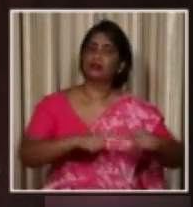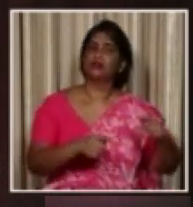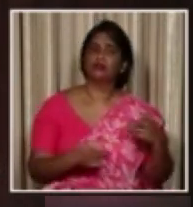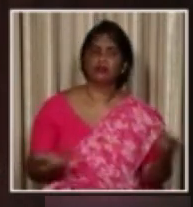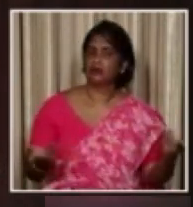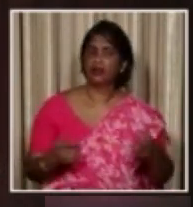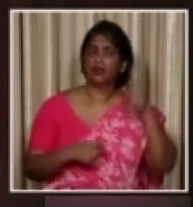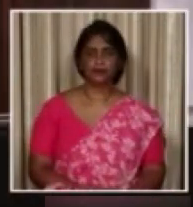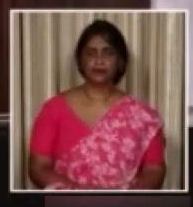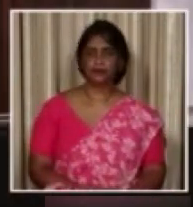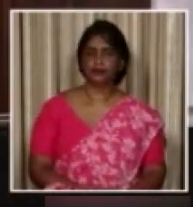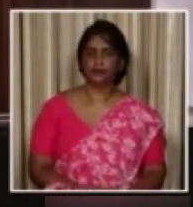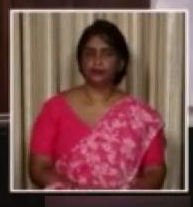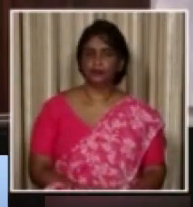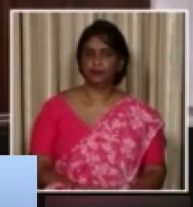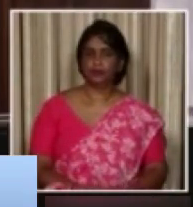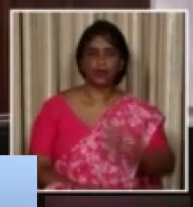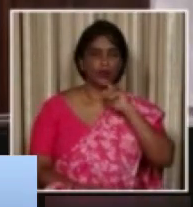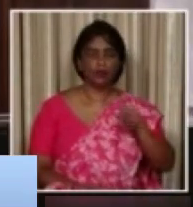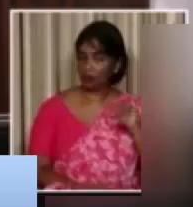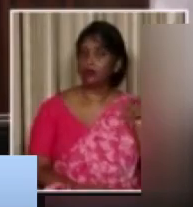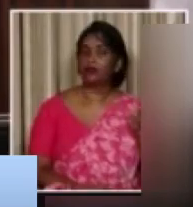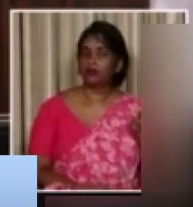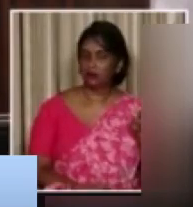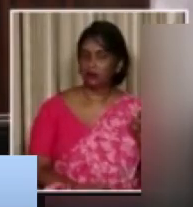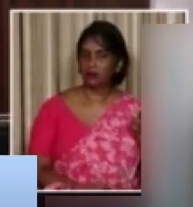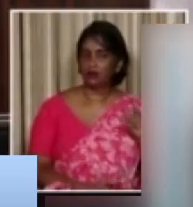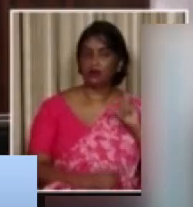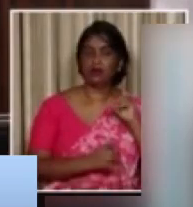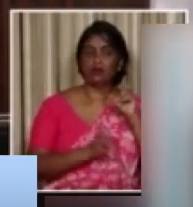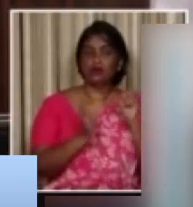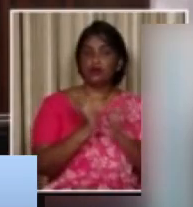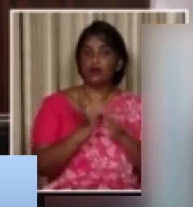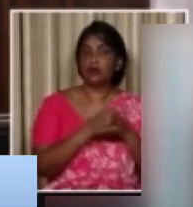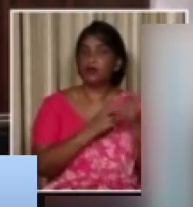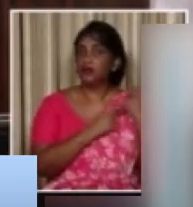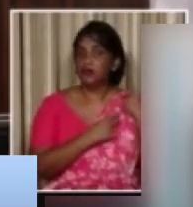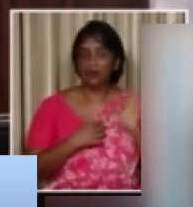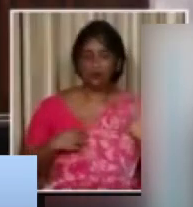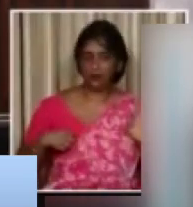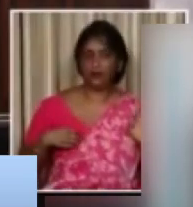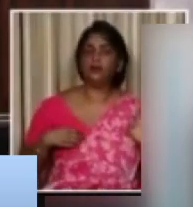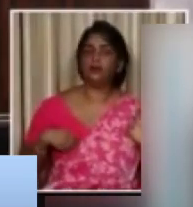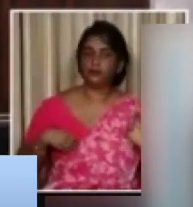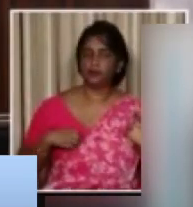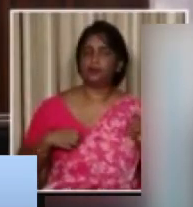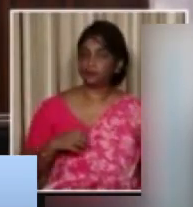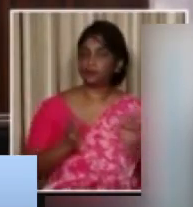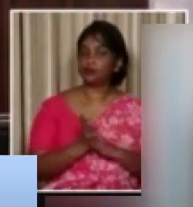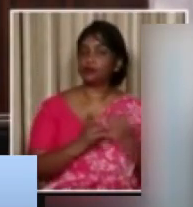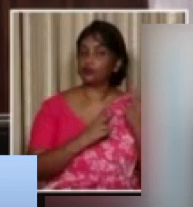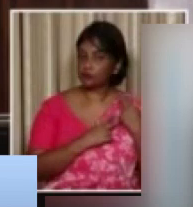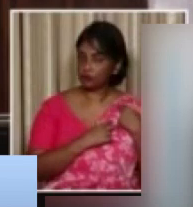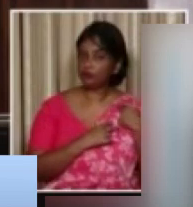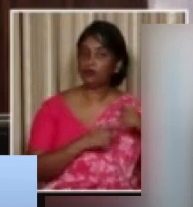ඒක ඔබතුමාට ඒ බලය තියෙන්නේ. විනිශ්චයකරු පත් කිරීම ව්‍යවස්ථාධායක සභාවේ වගකීමක් නෙමෙයි. ව්‍යවස්ථාධායක සභාවේ වගකීම තියෙන්නේ